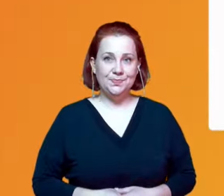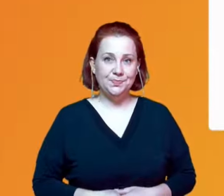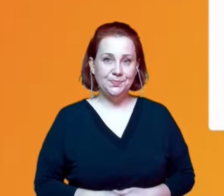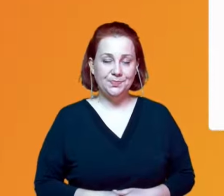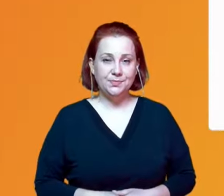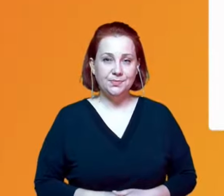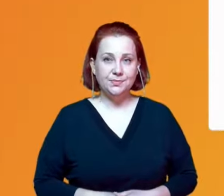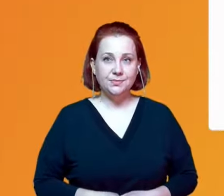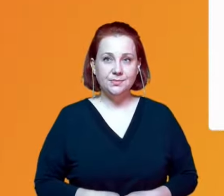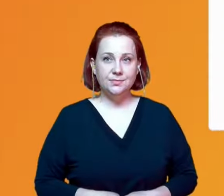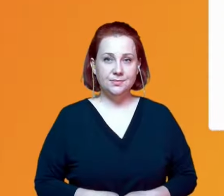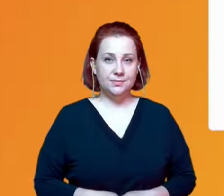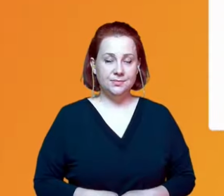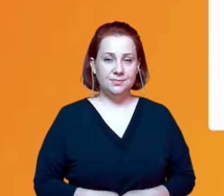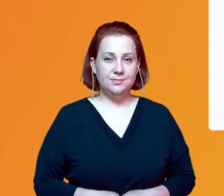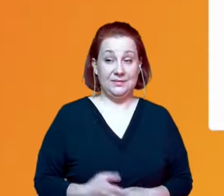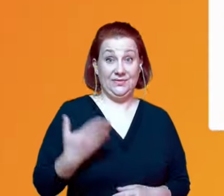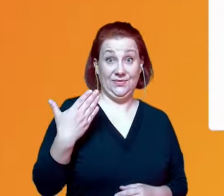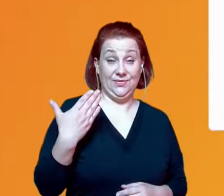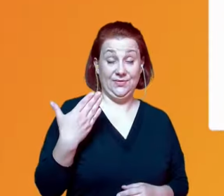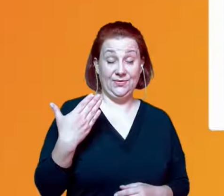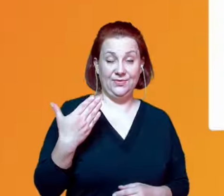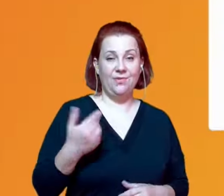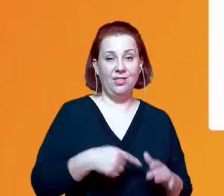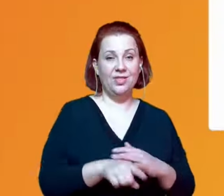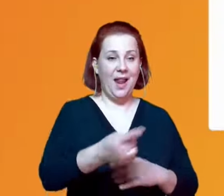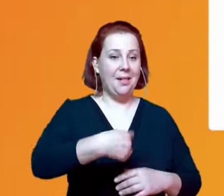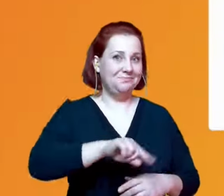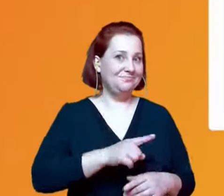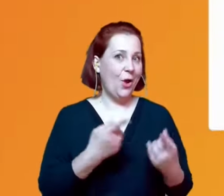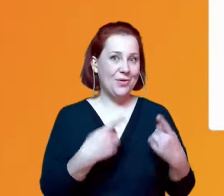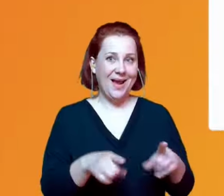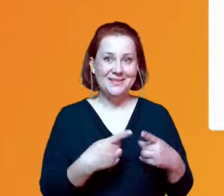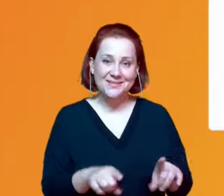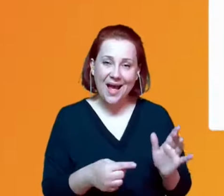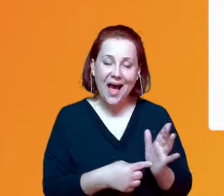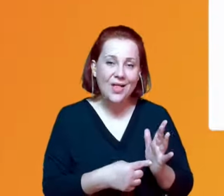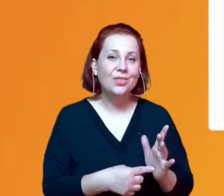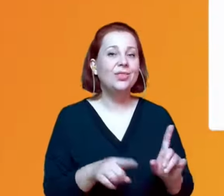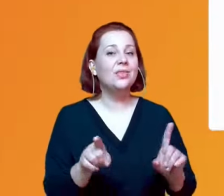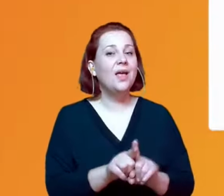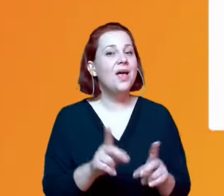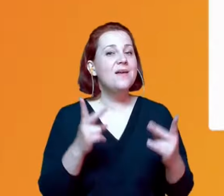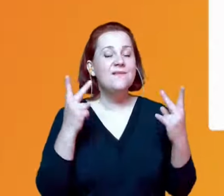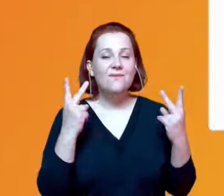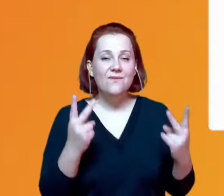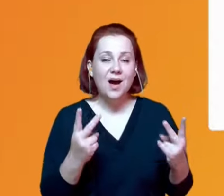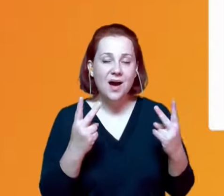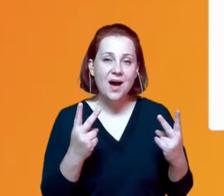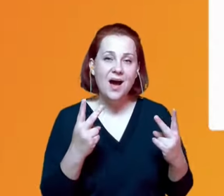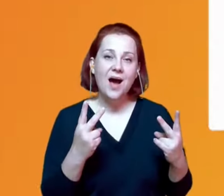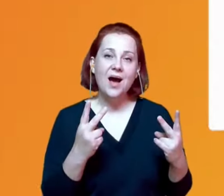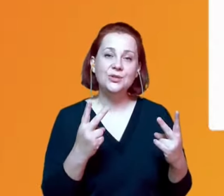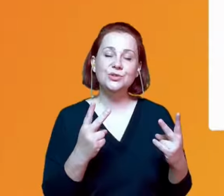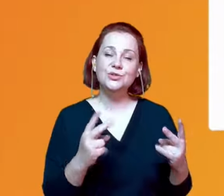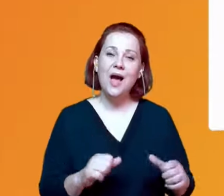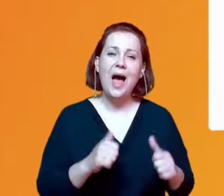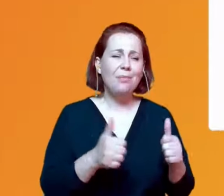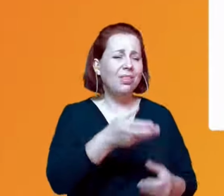Wtedy dla nas, czyli dla gospodarza, ważne było również to, żeby możliwie jak